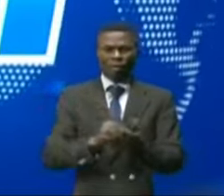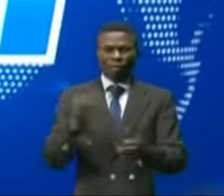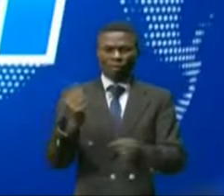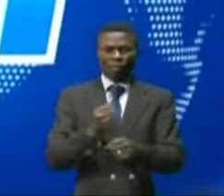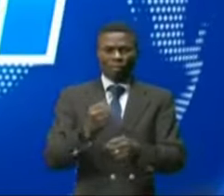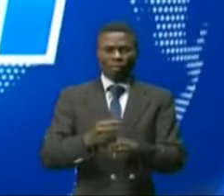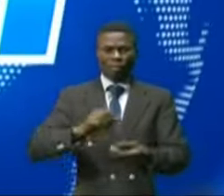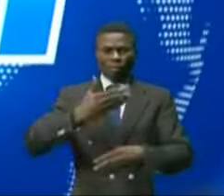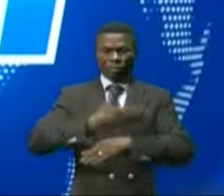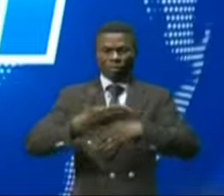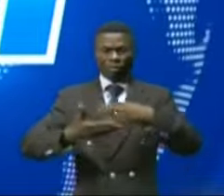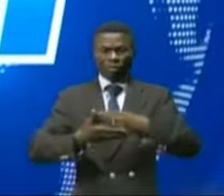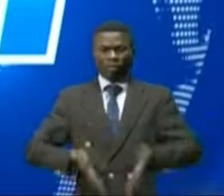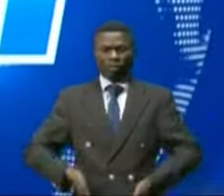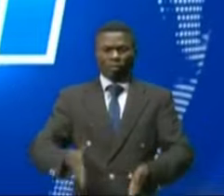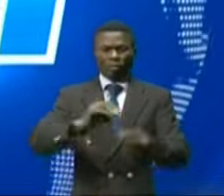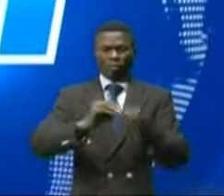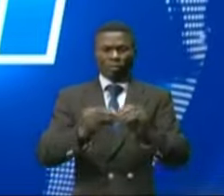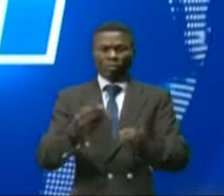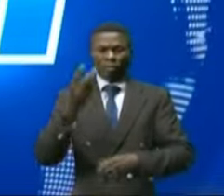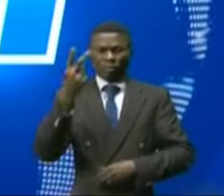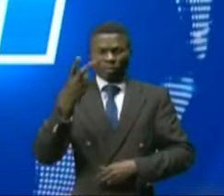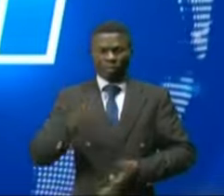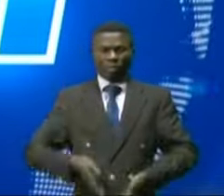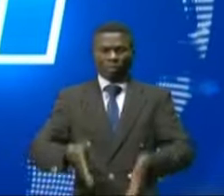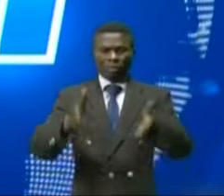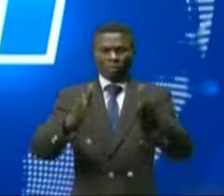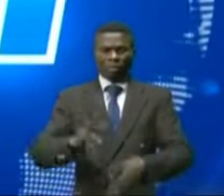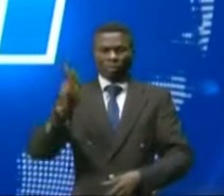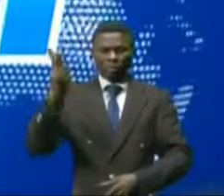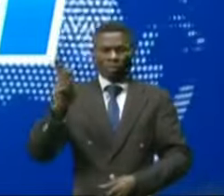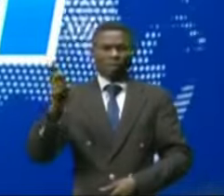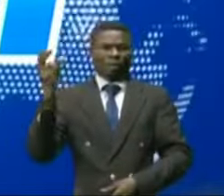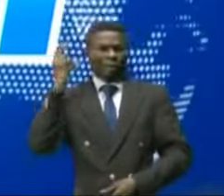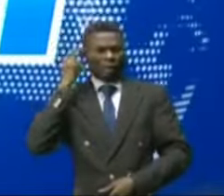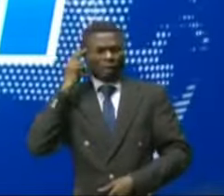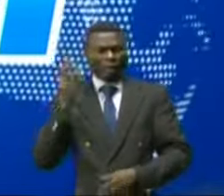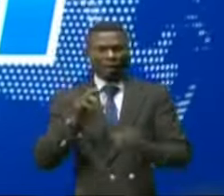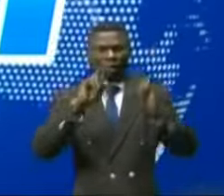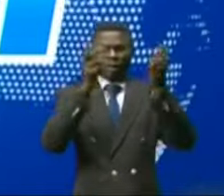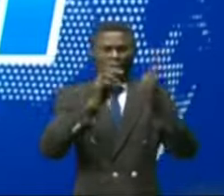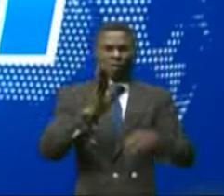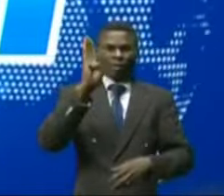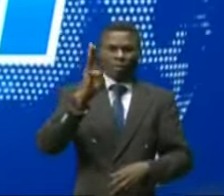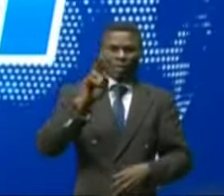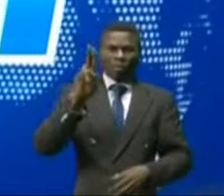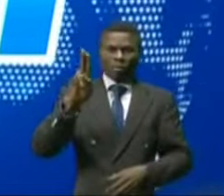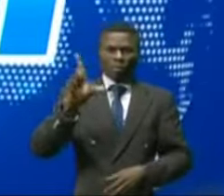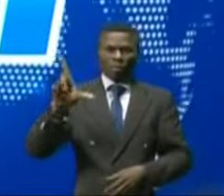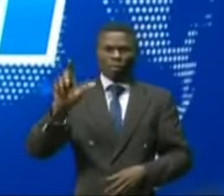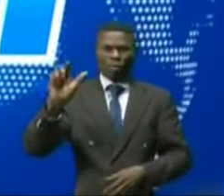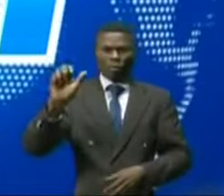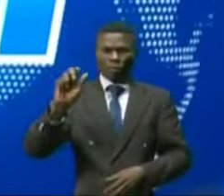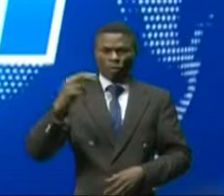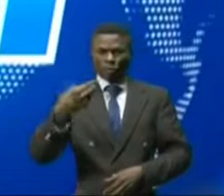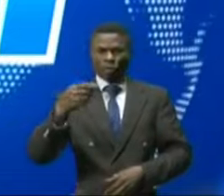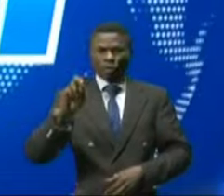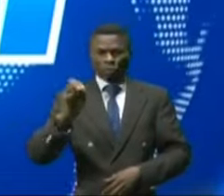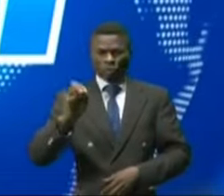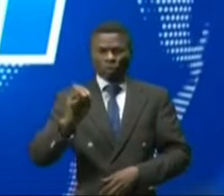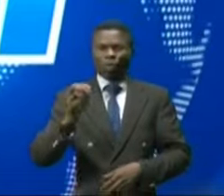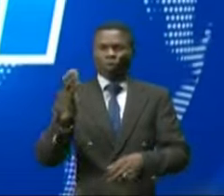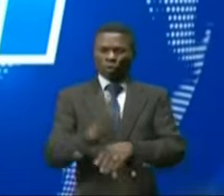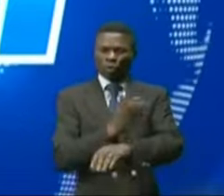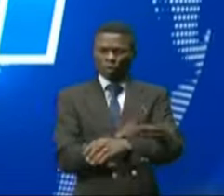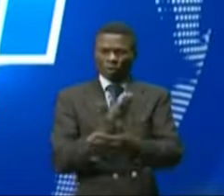de réhabilitation de la nationale numéro 1, tronçon compris entre Kananga et Bulungu, avancent à pas de géant. L'entreprise égyptienne qui exécute